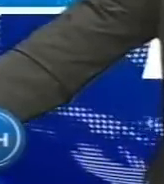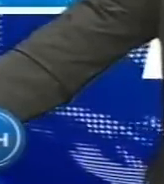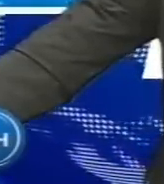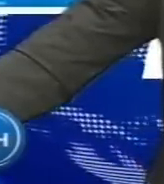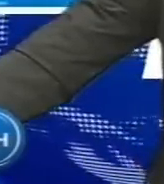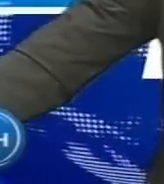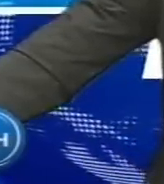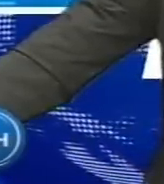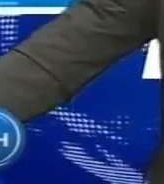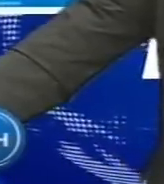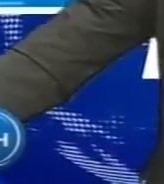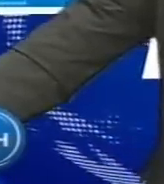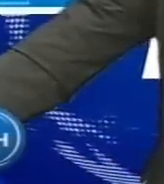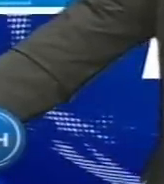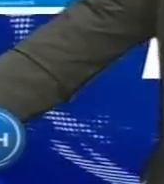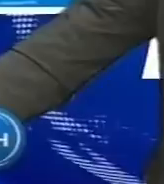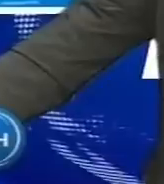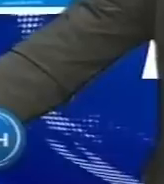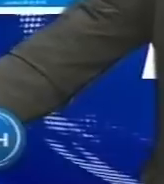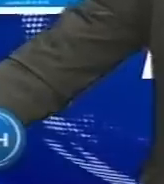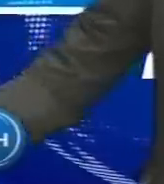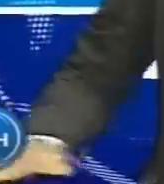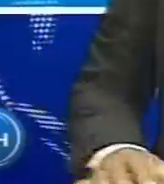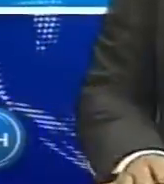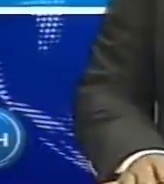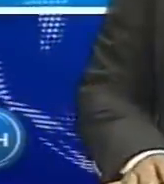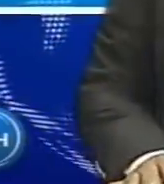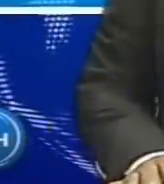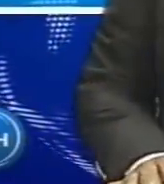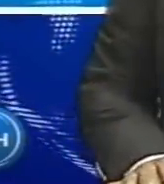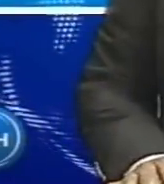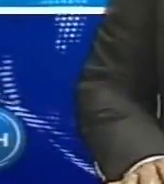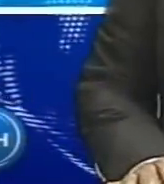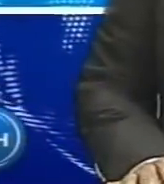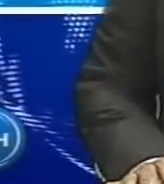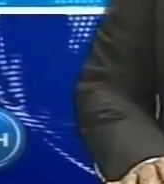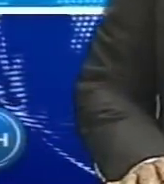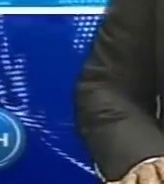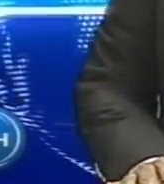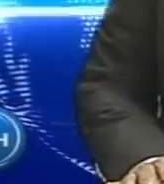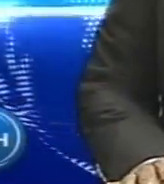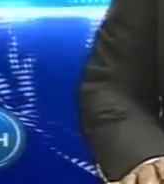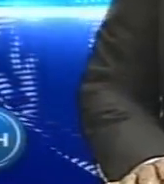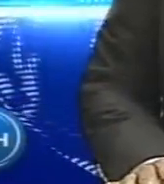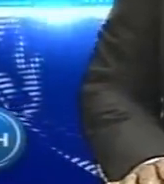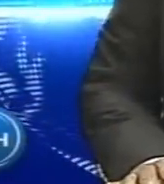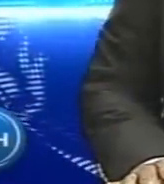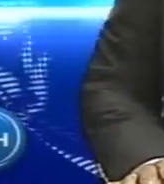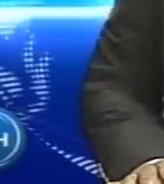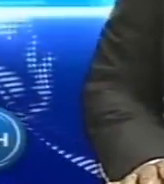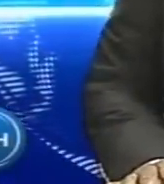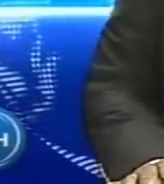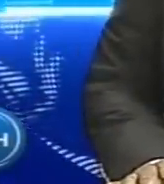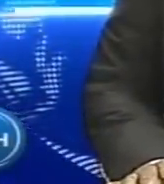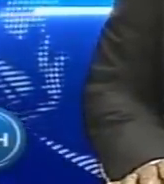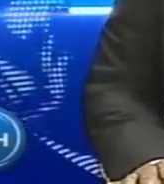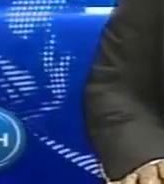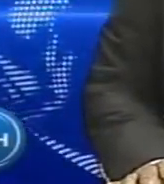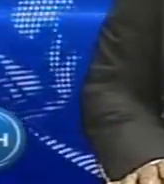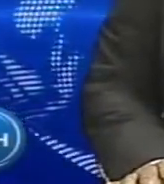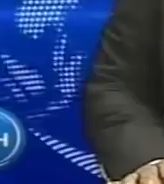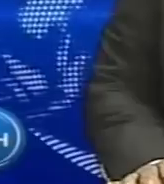satellite Renatelsat, diffuseur public, exploitant public des télécommunications en République démocratique du